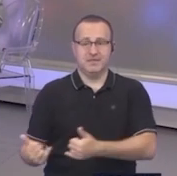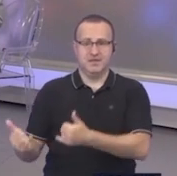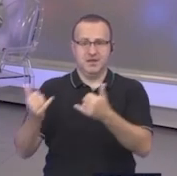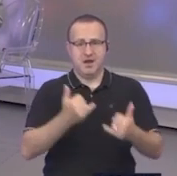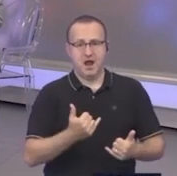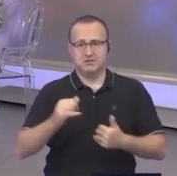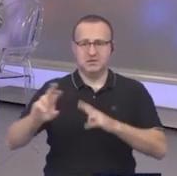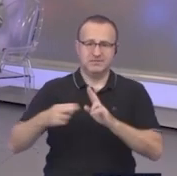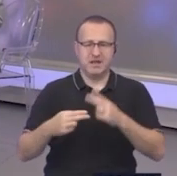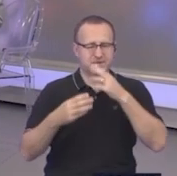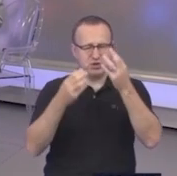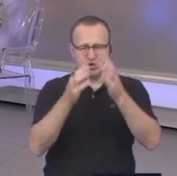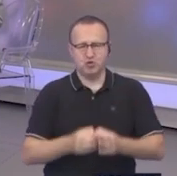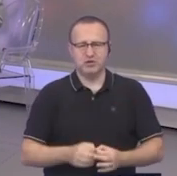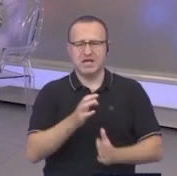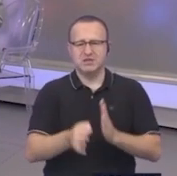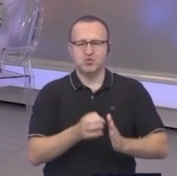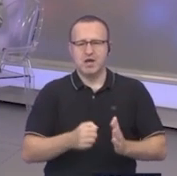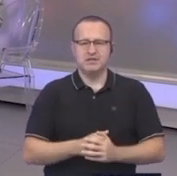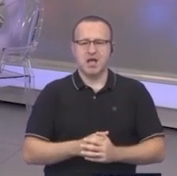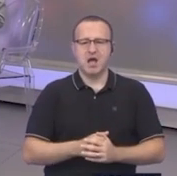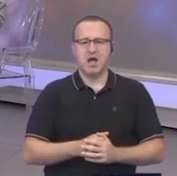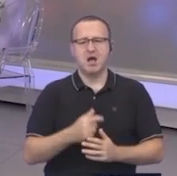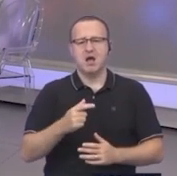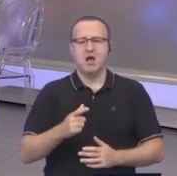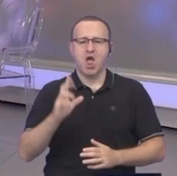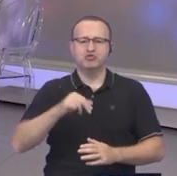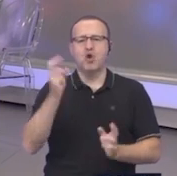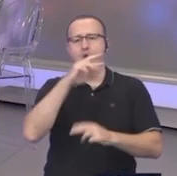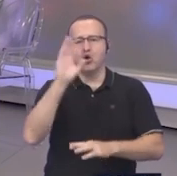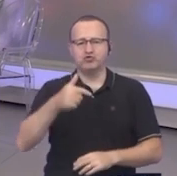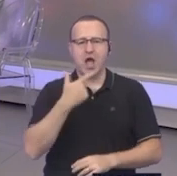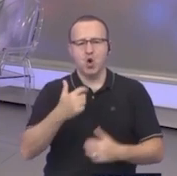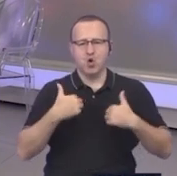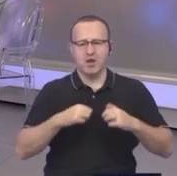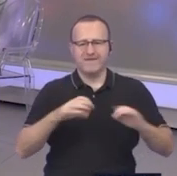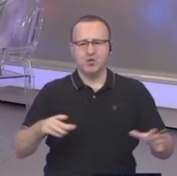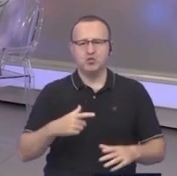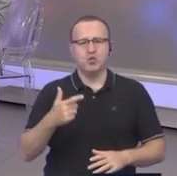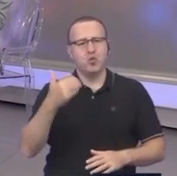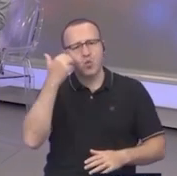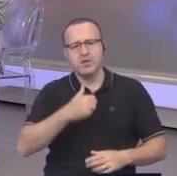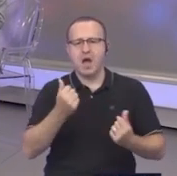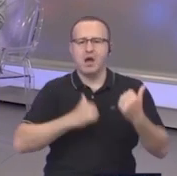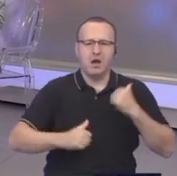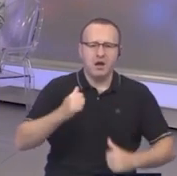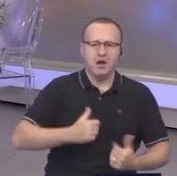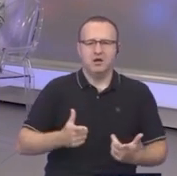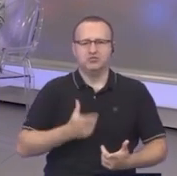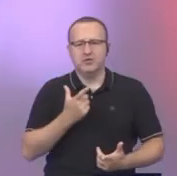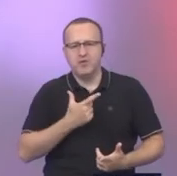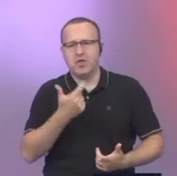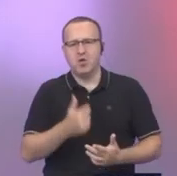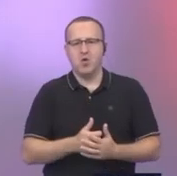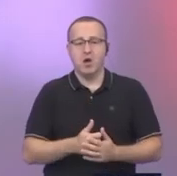v zložitej situácii, možno pre existenciu ľudí a ich živobytie ešte v horšej, ako bol samotný covid. A čo máme na stole? Zasa nie celý zoznam